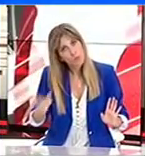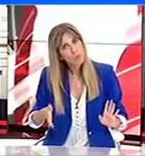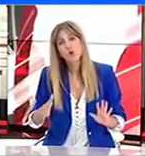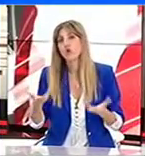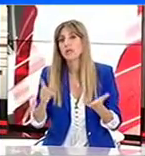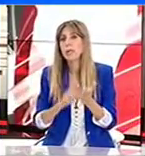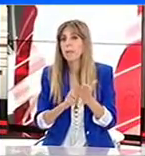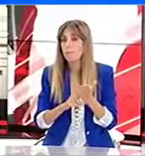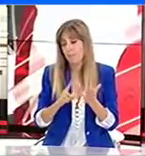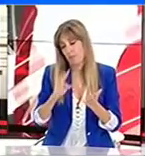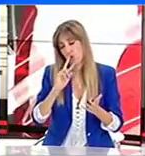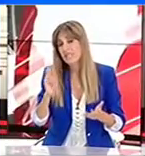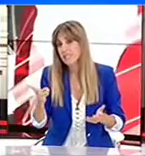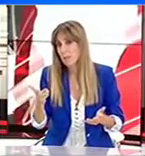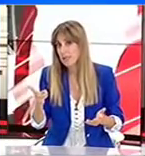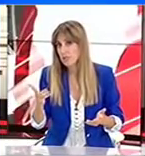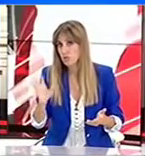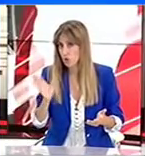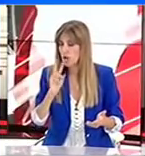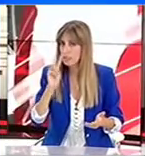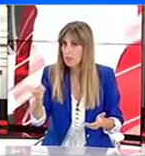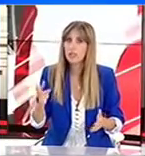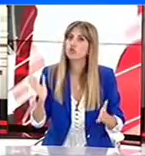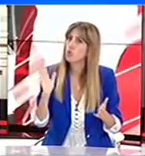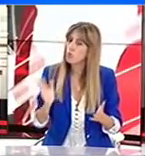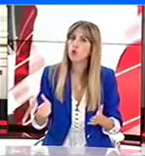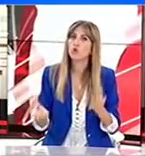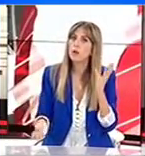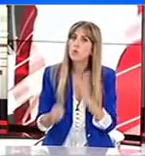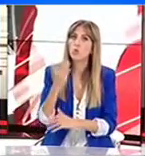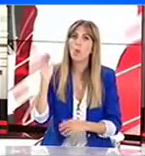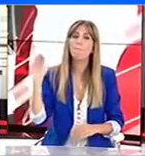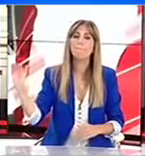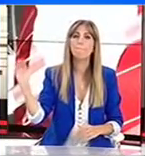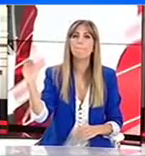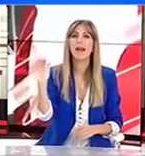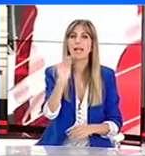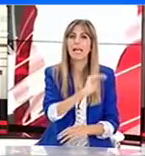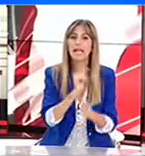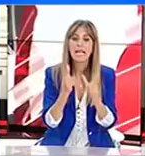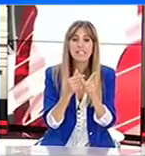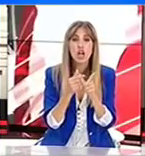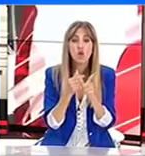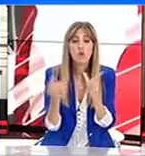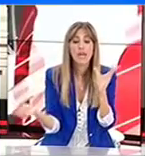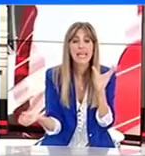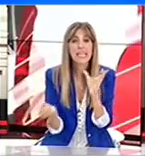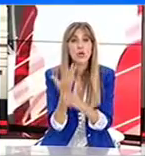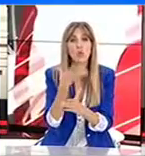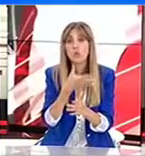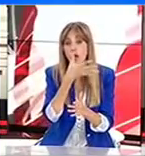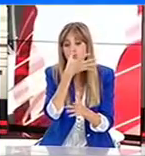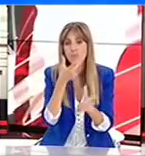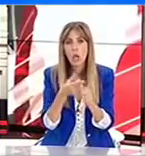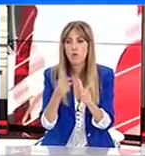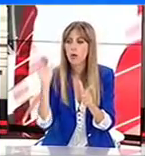παραγγελίες. Και πιστεύω ότι σε μια τέτοια προοπτική θα ήταν σημαντικό αν καταφέρναμε το